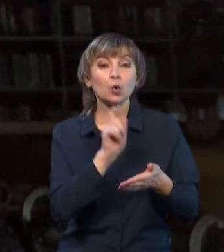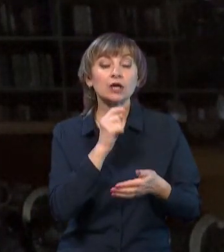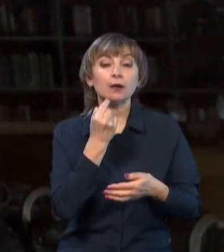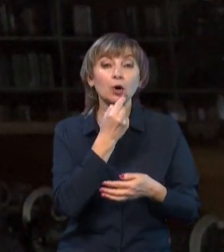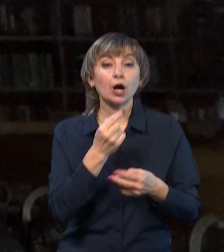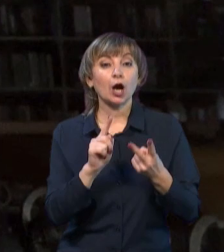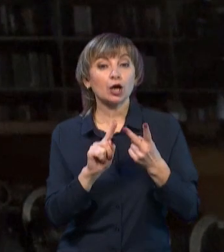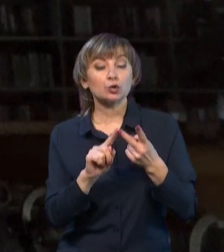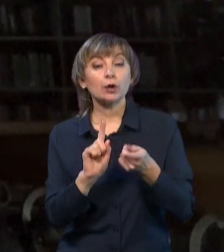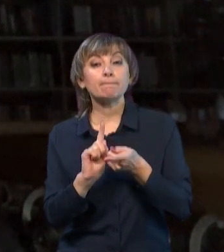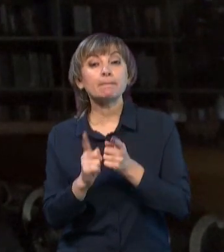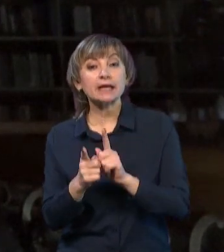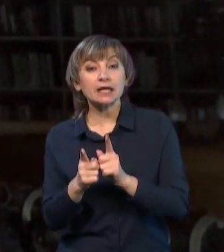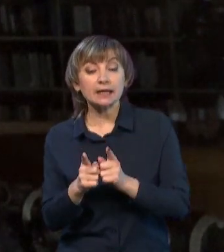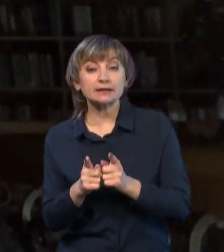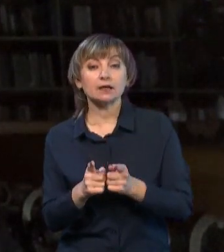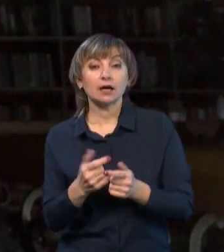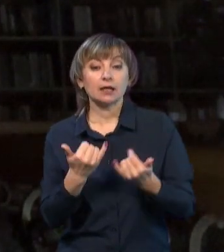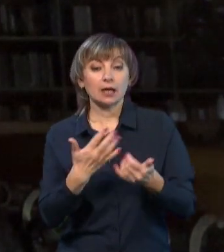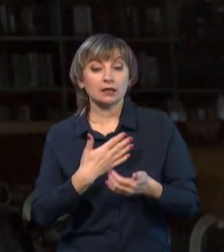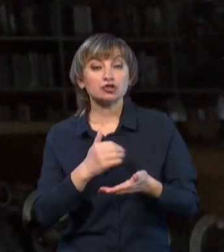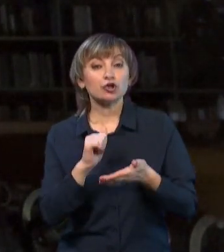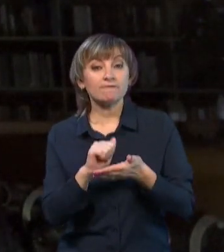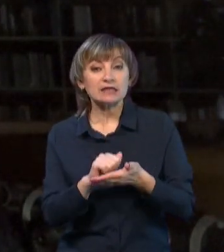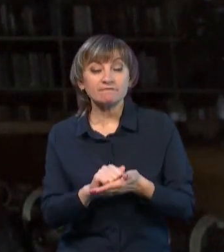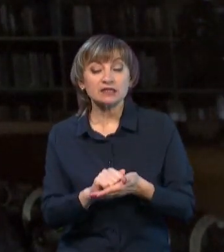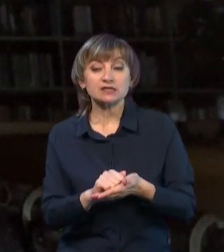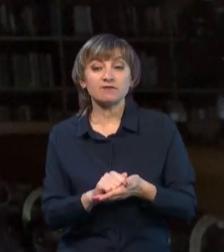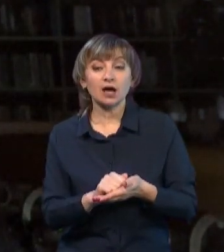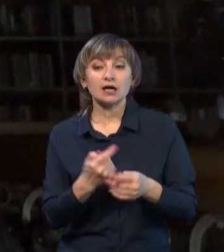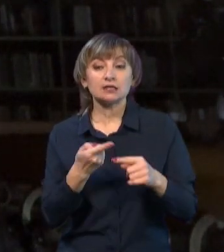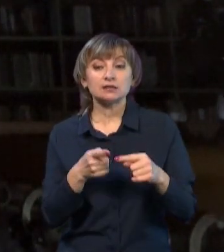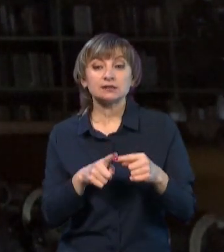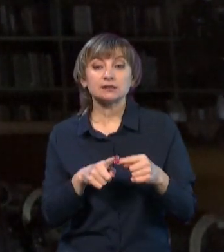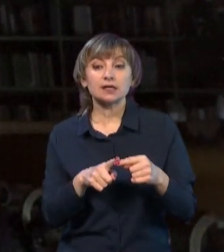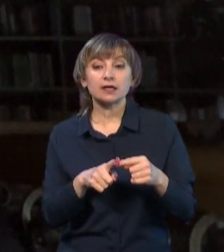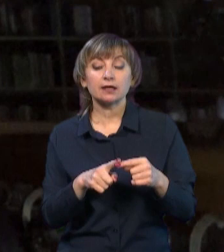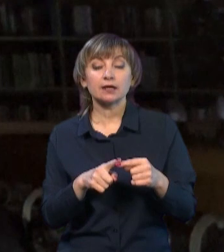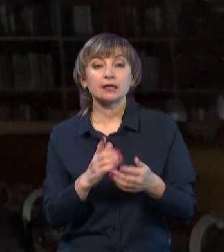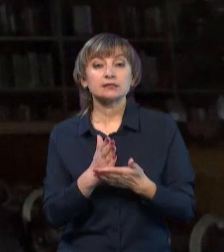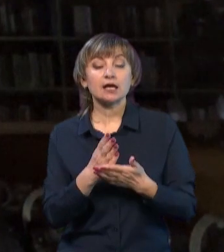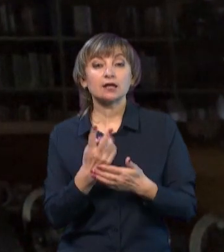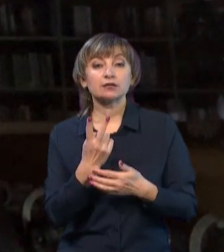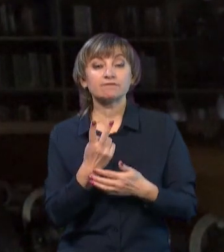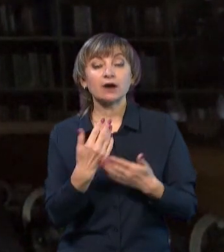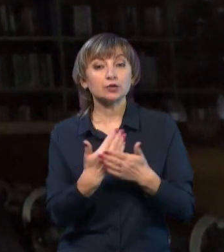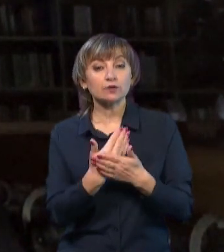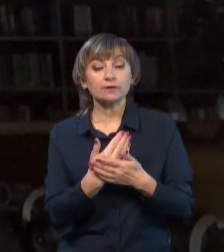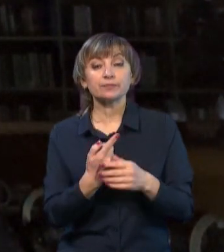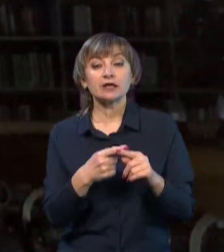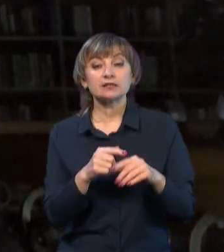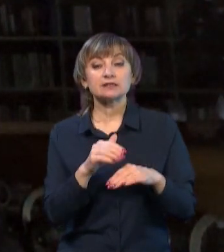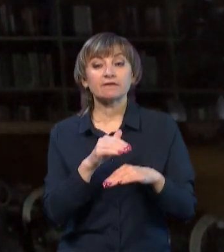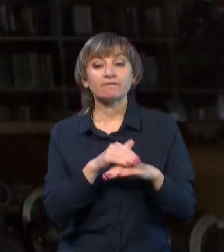мовою, і другий перекладний. І для нашого видавництва це стали два нонфікшена. Це